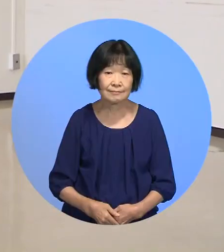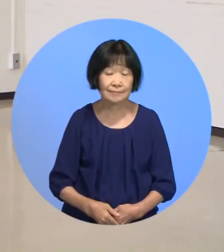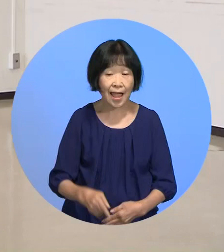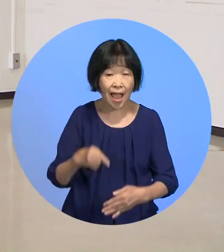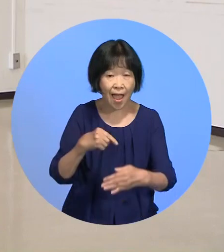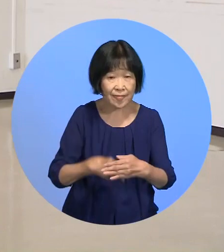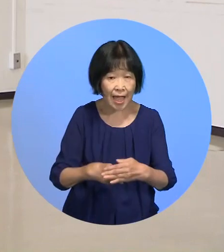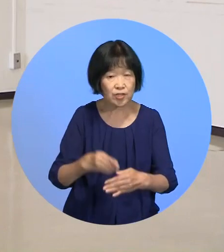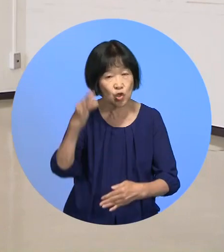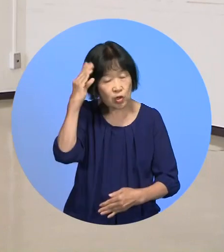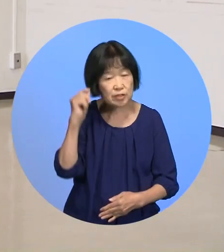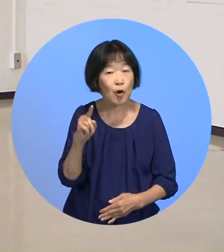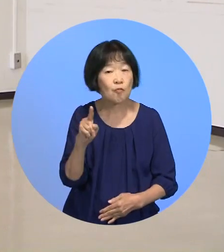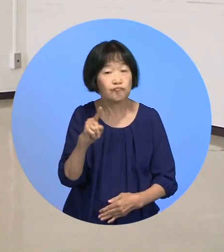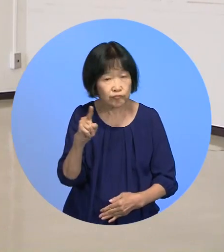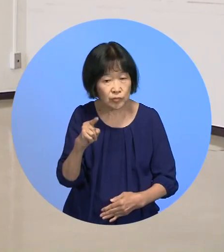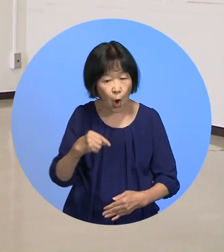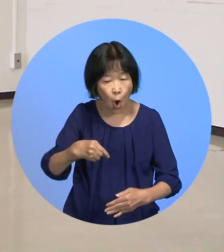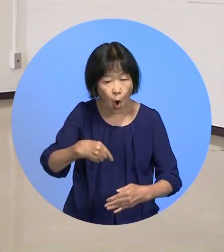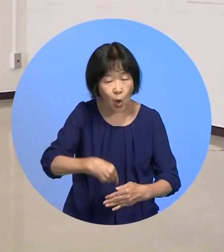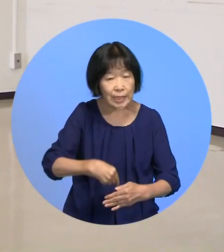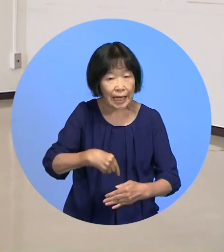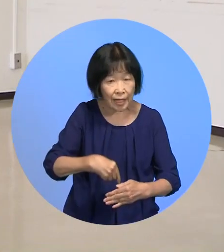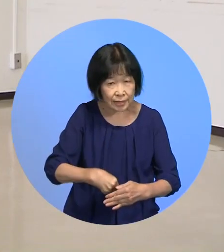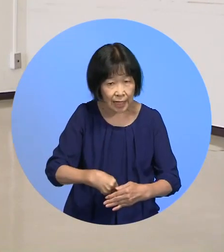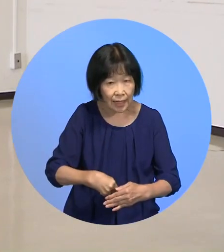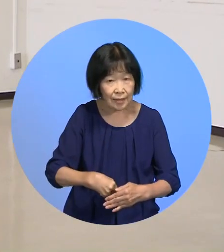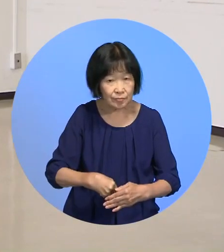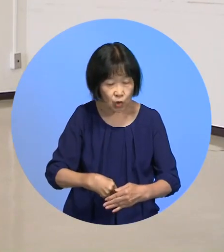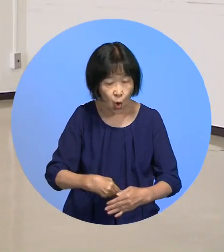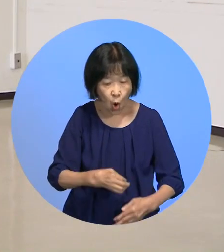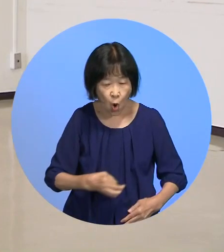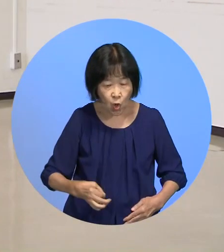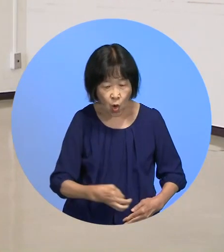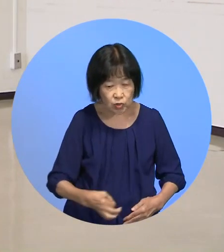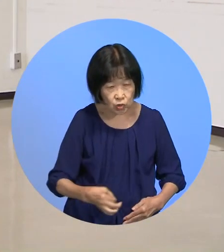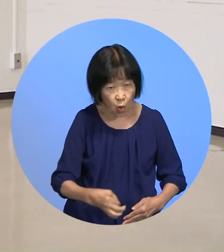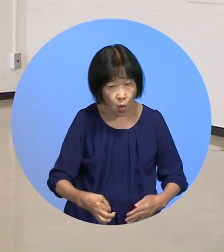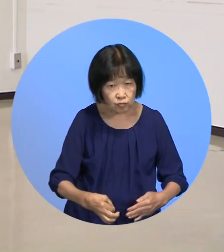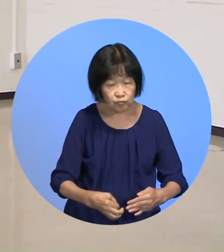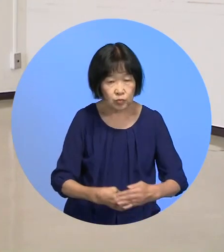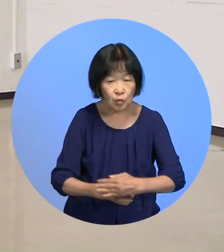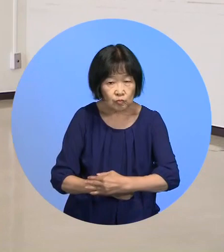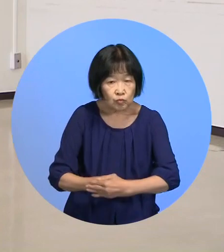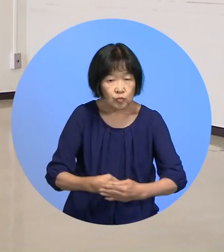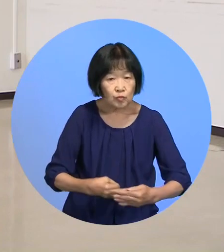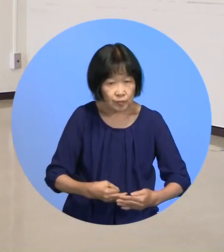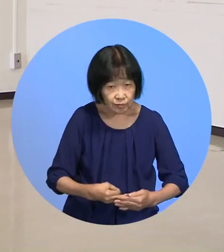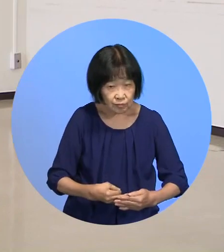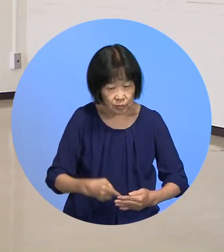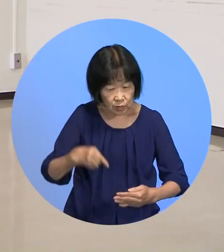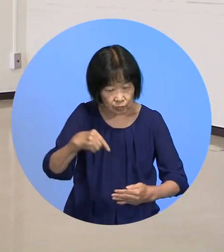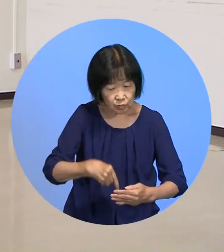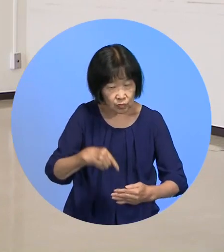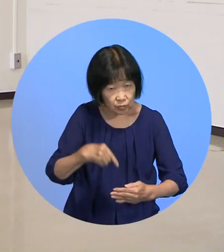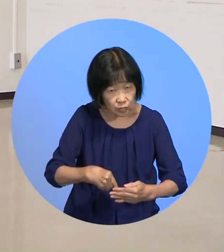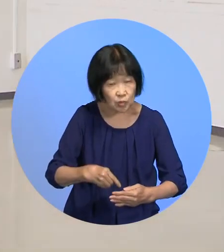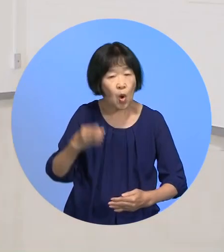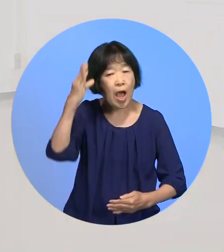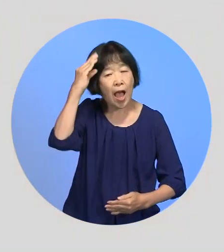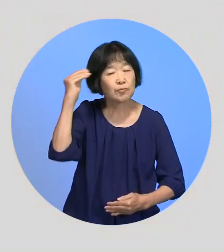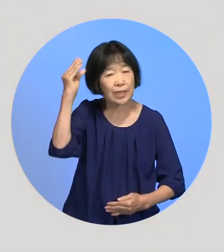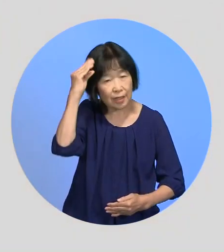内臓脂肪とはお腹の中のにある腸間膜という腸を固定をする膜につく脂肪です